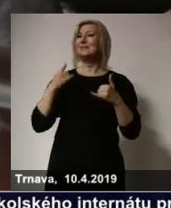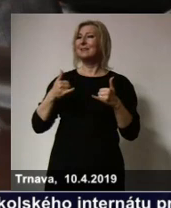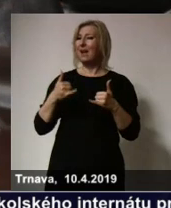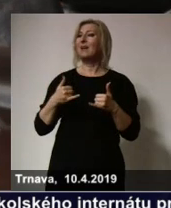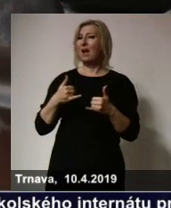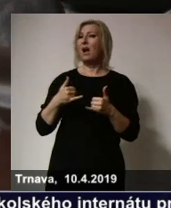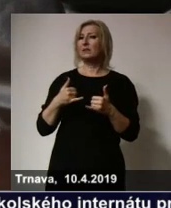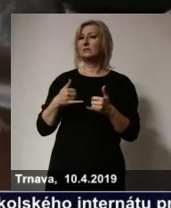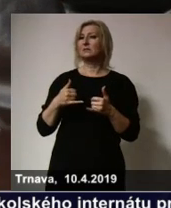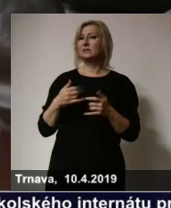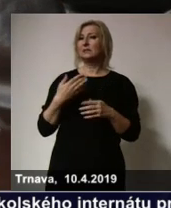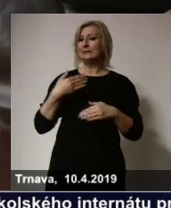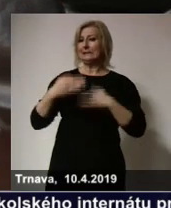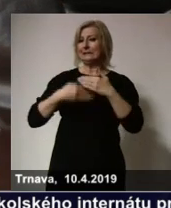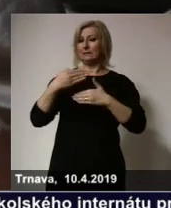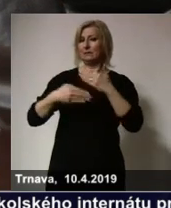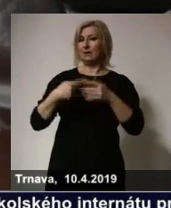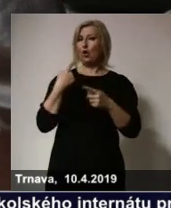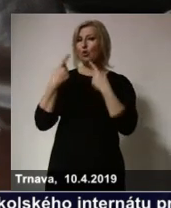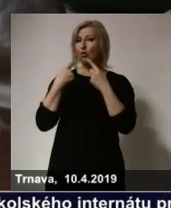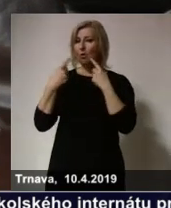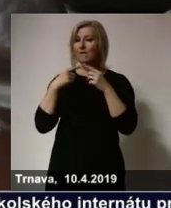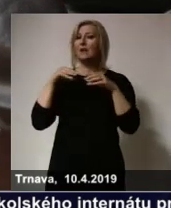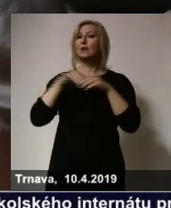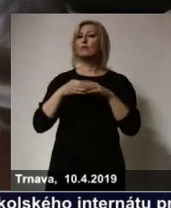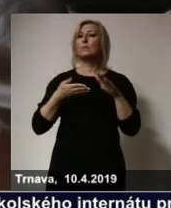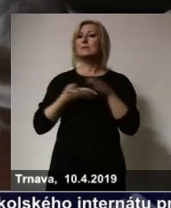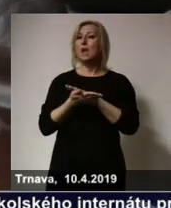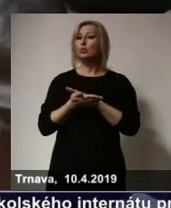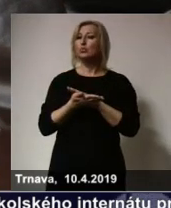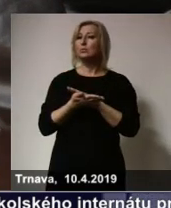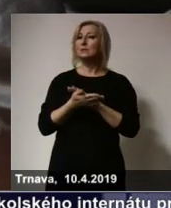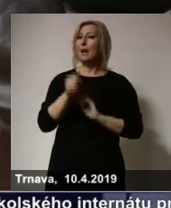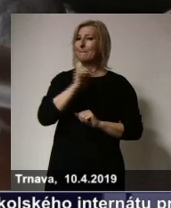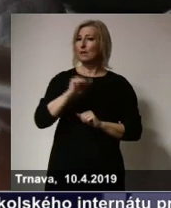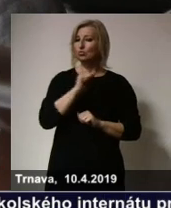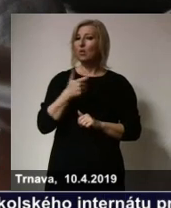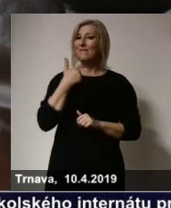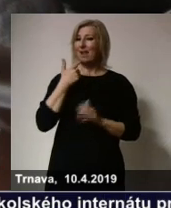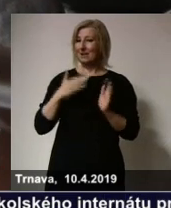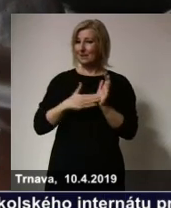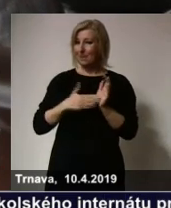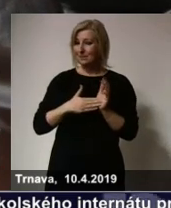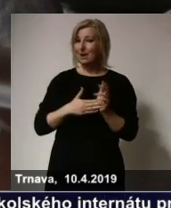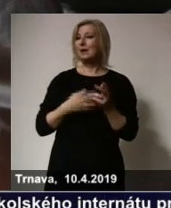so zástupcami mesta Veľký Meder, prichádza aj možnému alternatívnemu riešeniu,